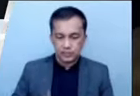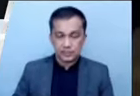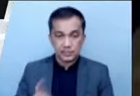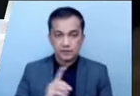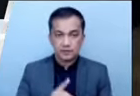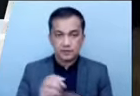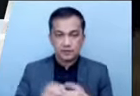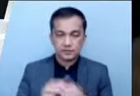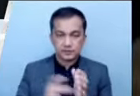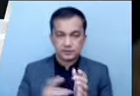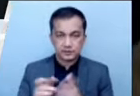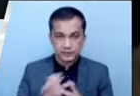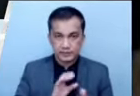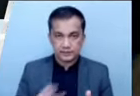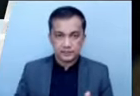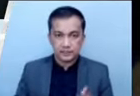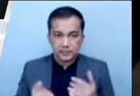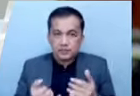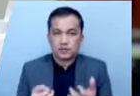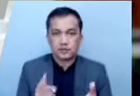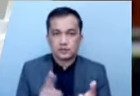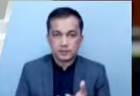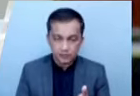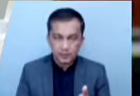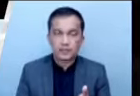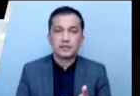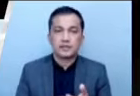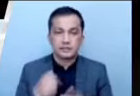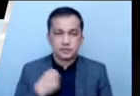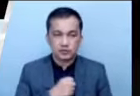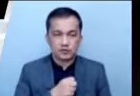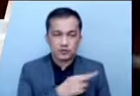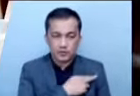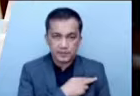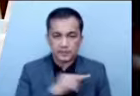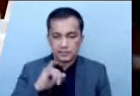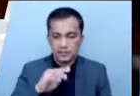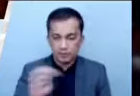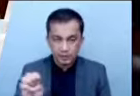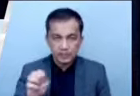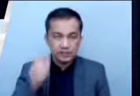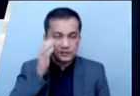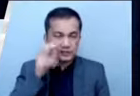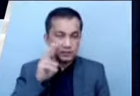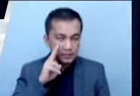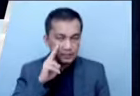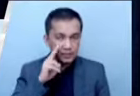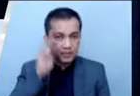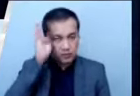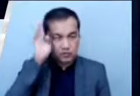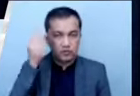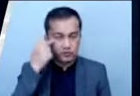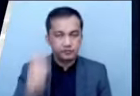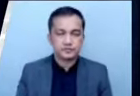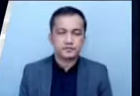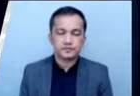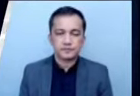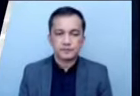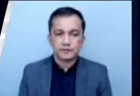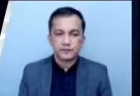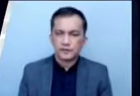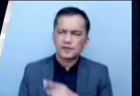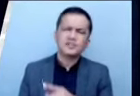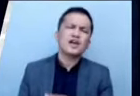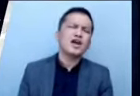ngayon, pumirma na si Senador Robin Padilla, Amy Marcos, Cynthia Villar at Bongo. Andiyan ang judiciary, sila talaga